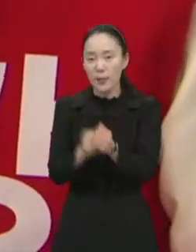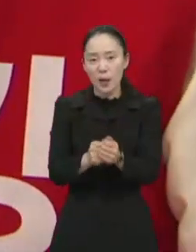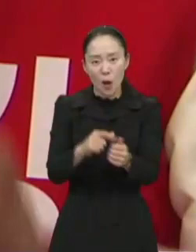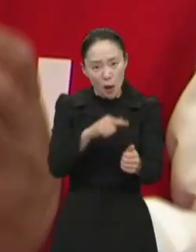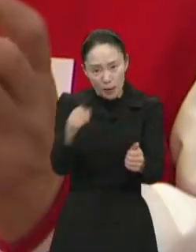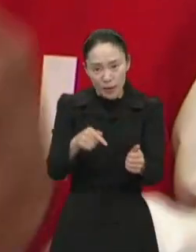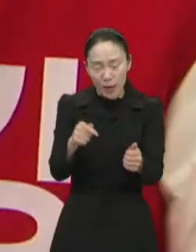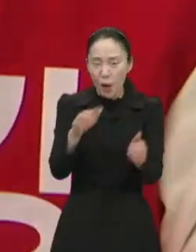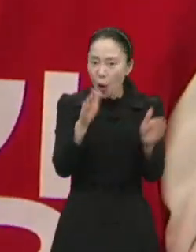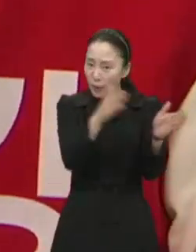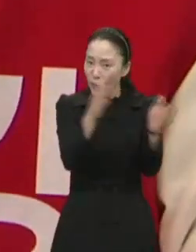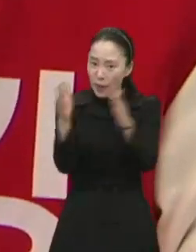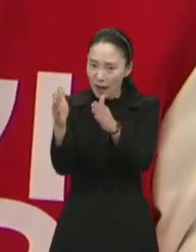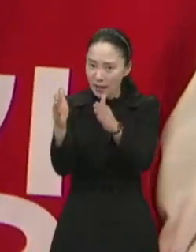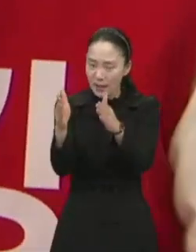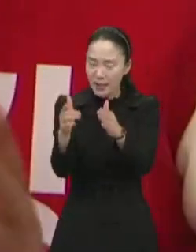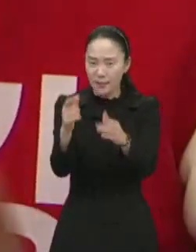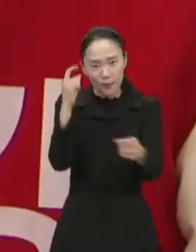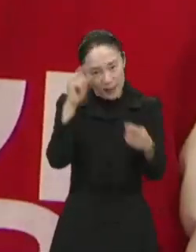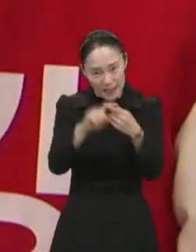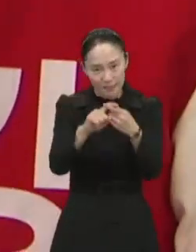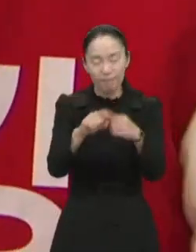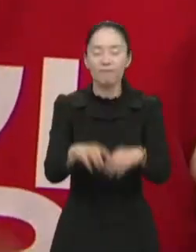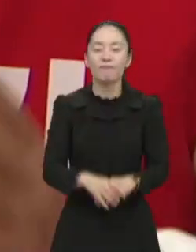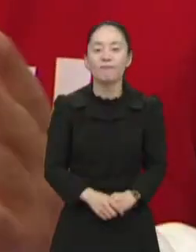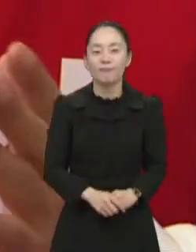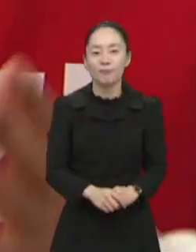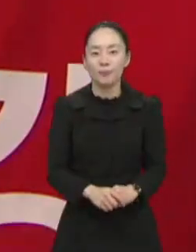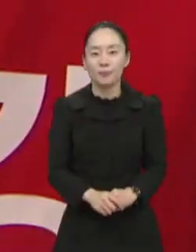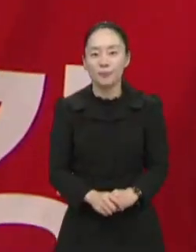선거의 최대 변수가 될 전망입니다 TJB 김철진 있니다 m